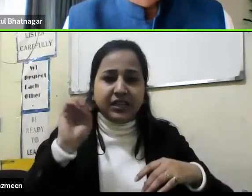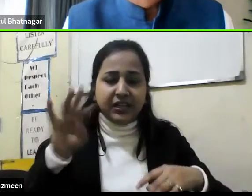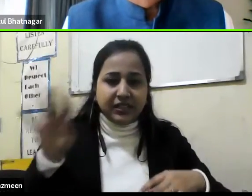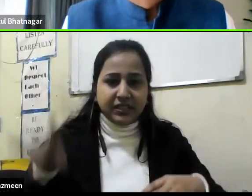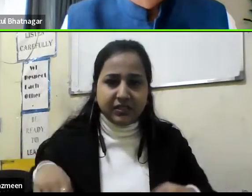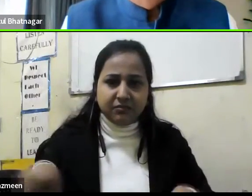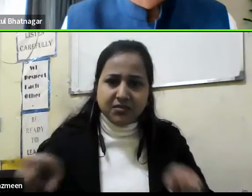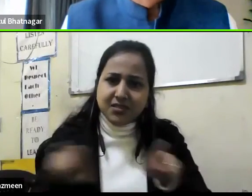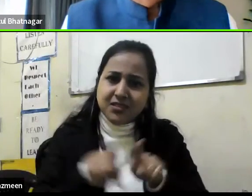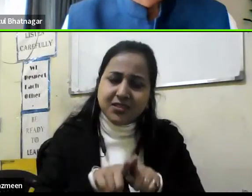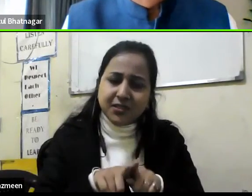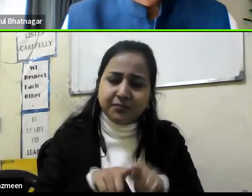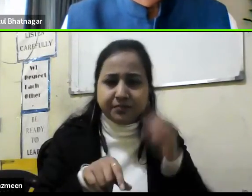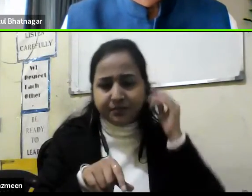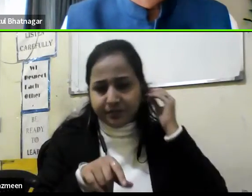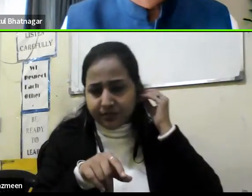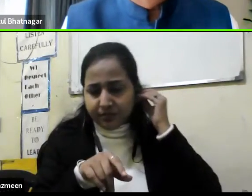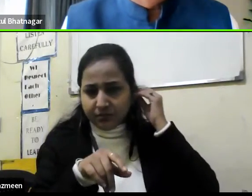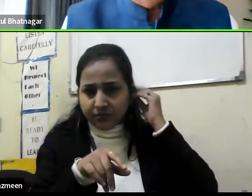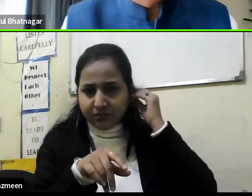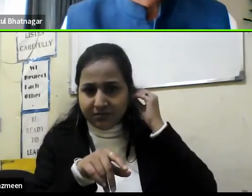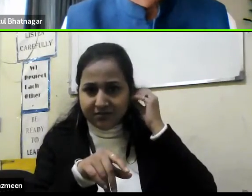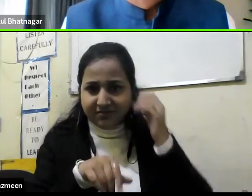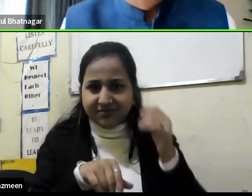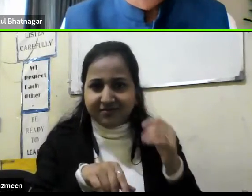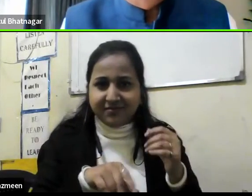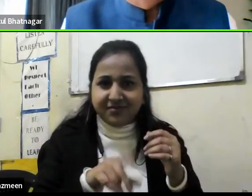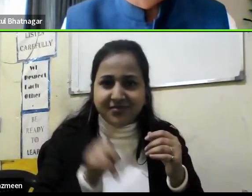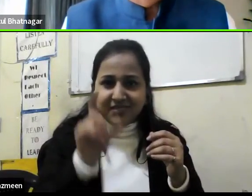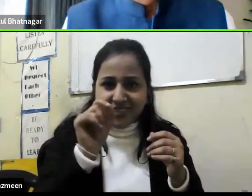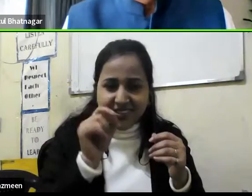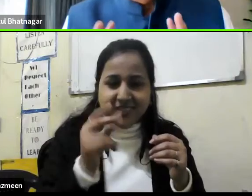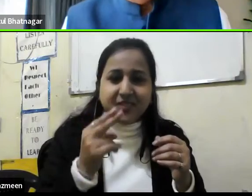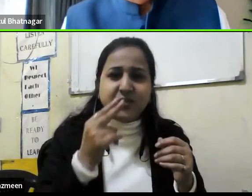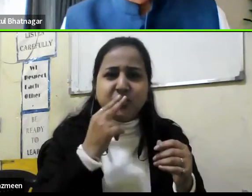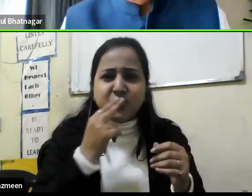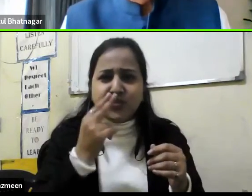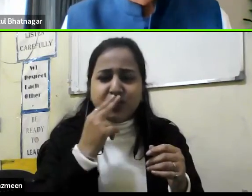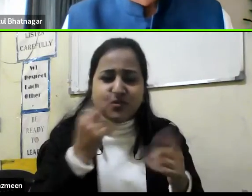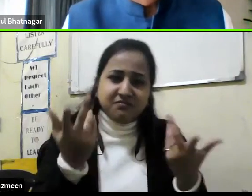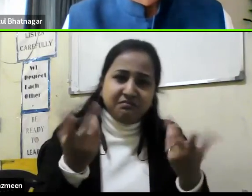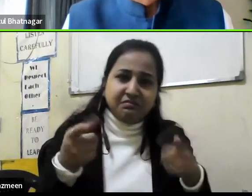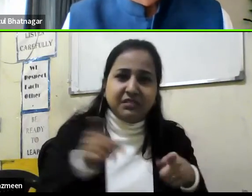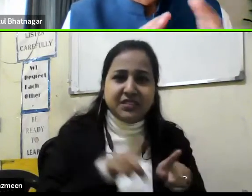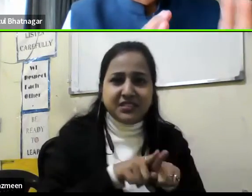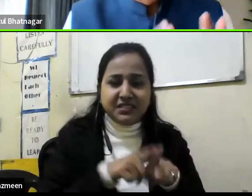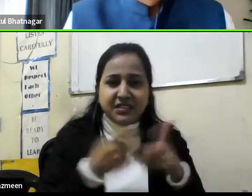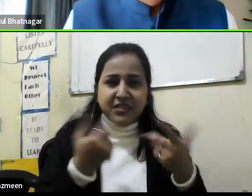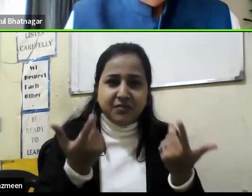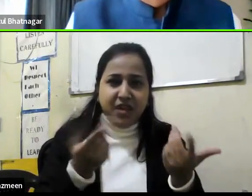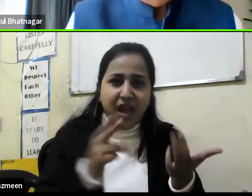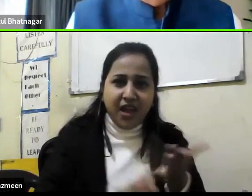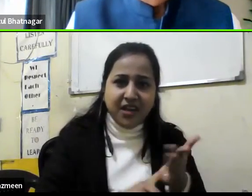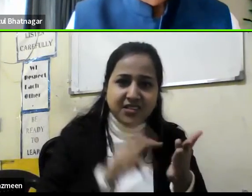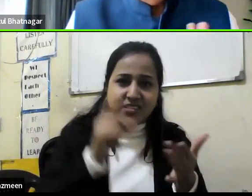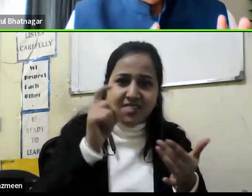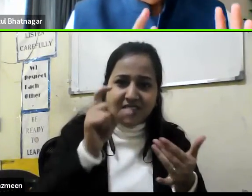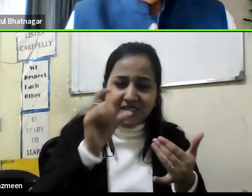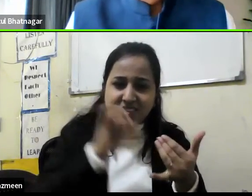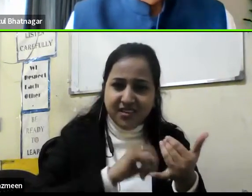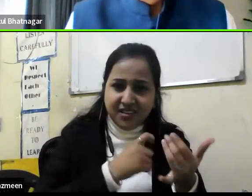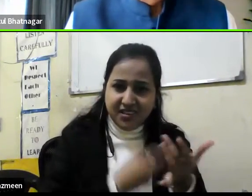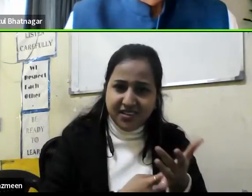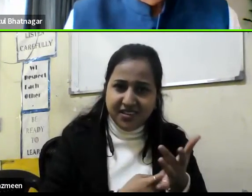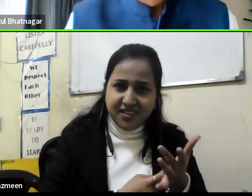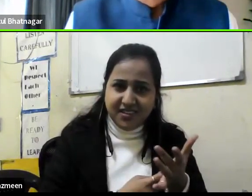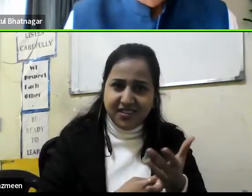हम लोग खुद ही कुछ 10-10 सिगरेट एवरी डे ब्रीथ कर रहे हैं, स्पेशली इन एनसीआर में. इस समय तो मुझे रंजन जी का एनवायरनमेंट